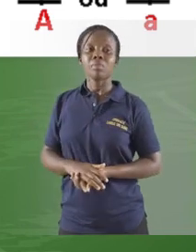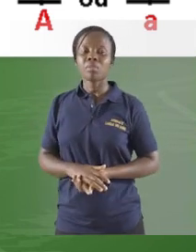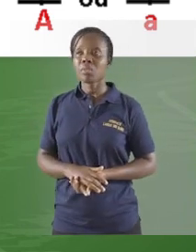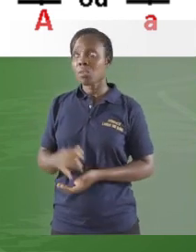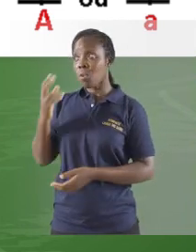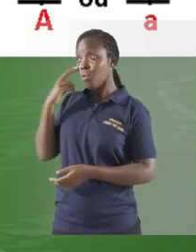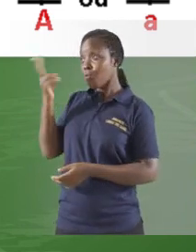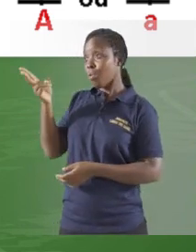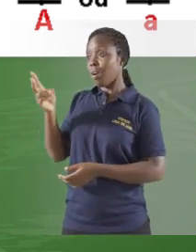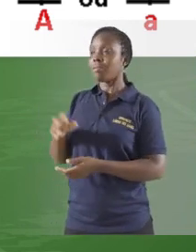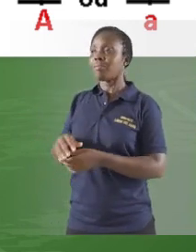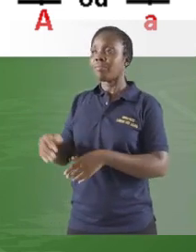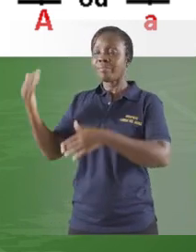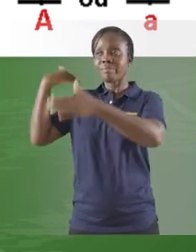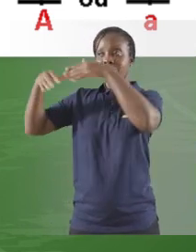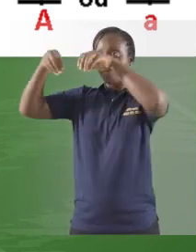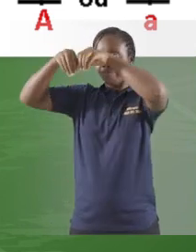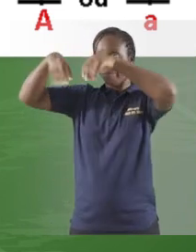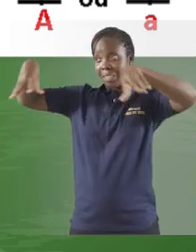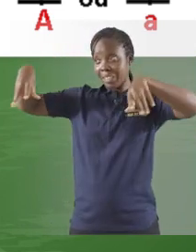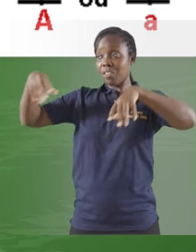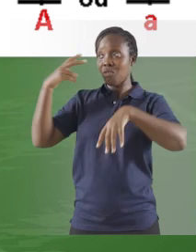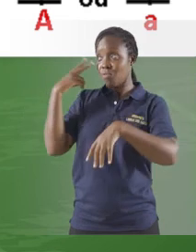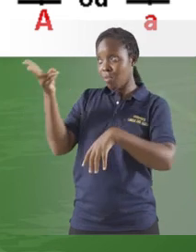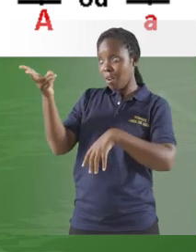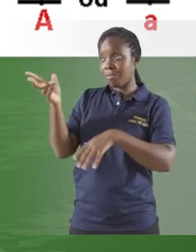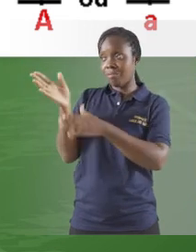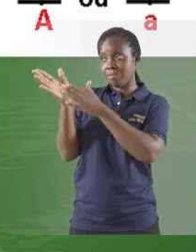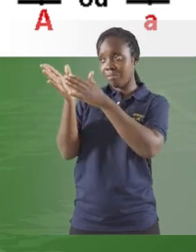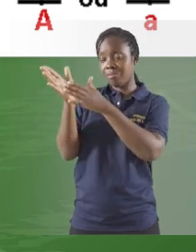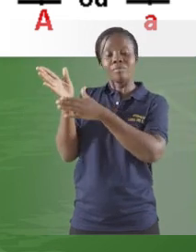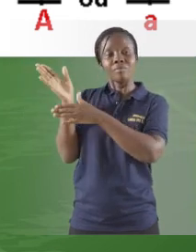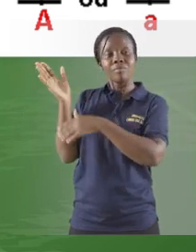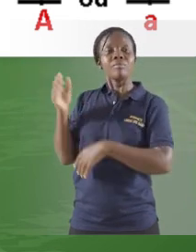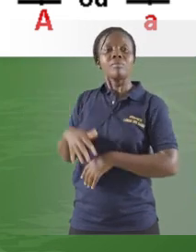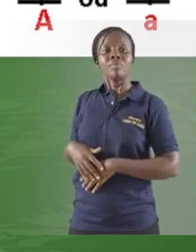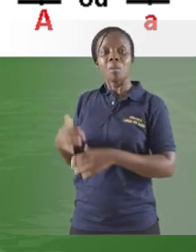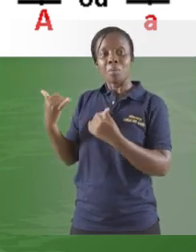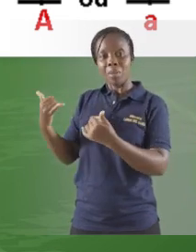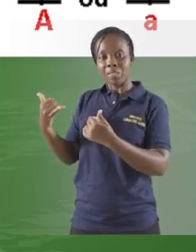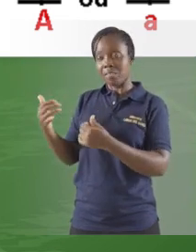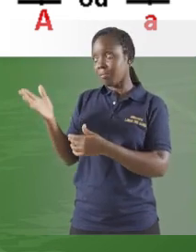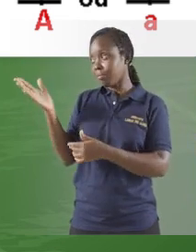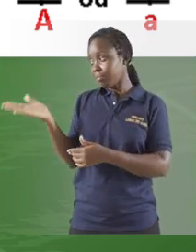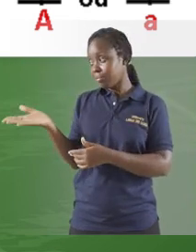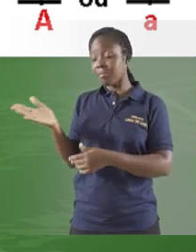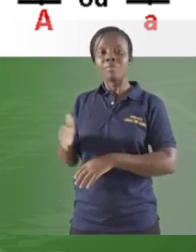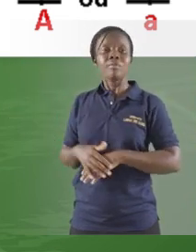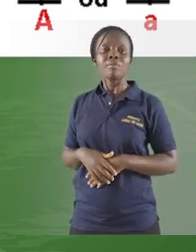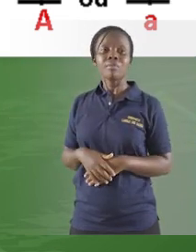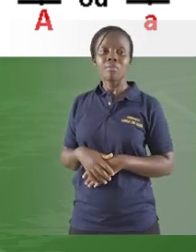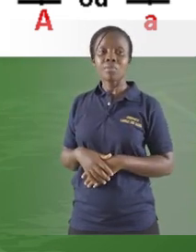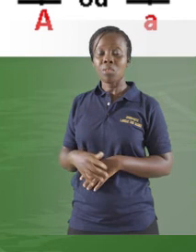que nous avions déduit tout à l'heure que l'allèle responsable